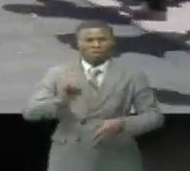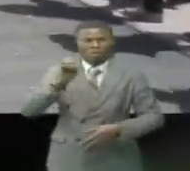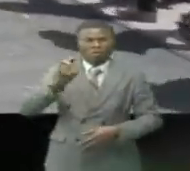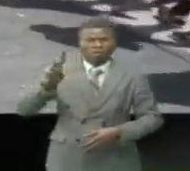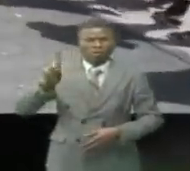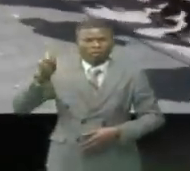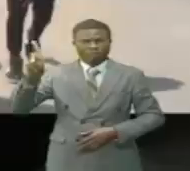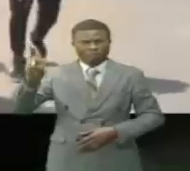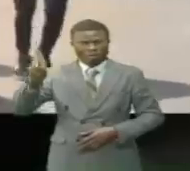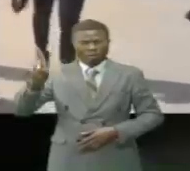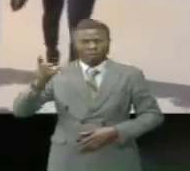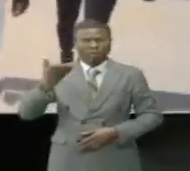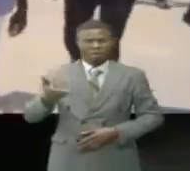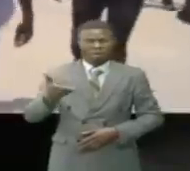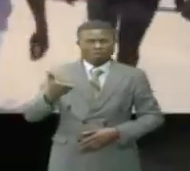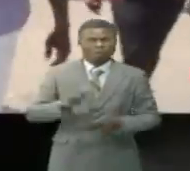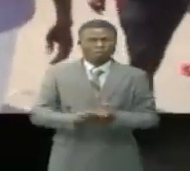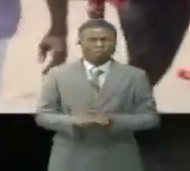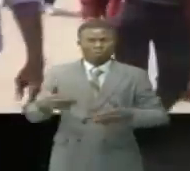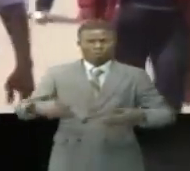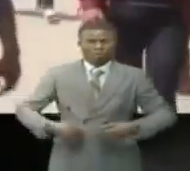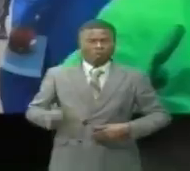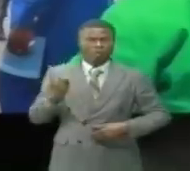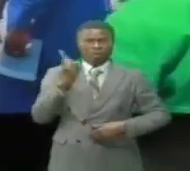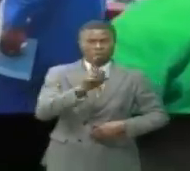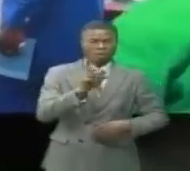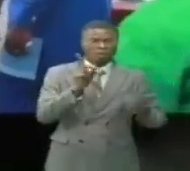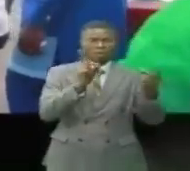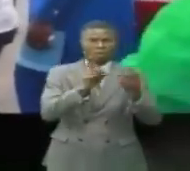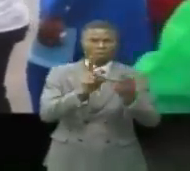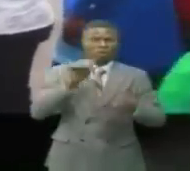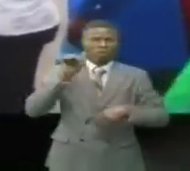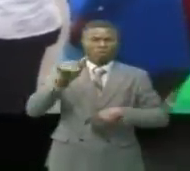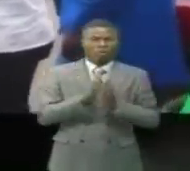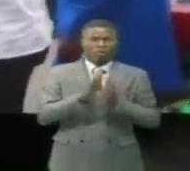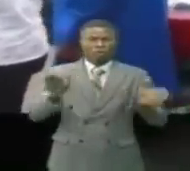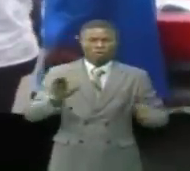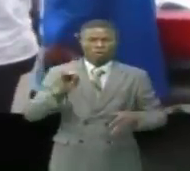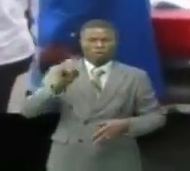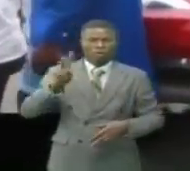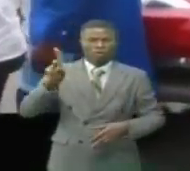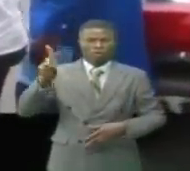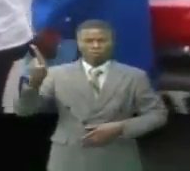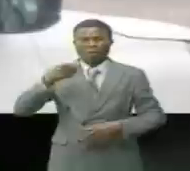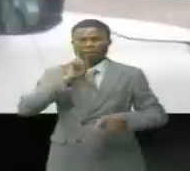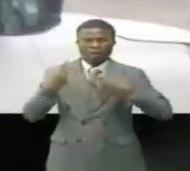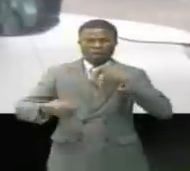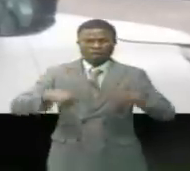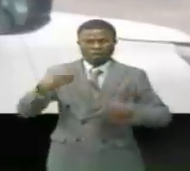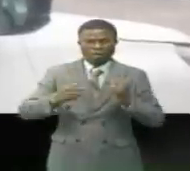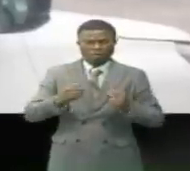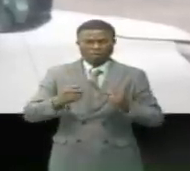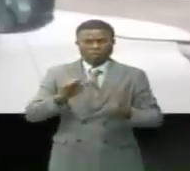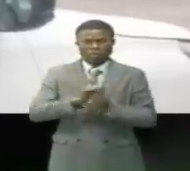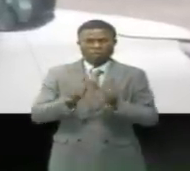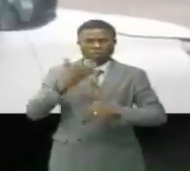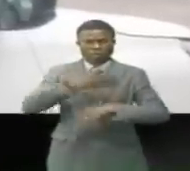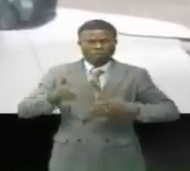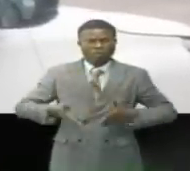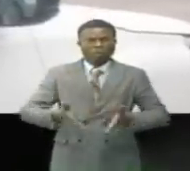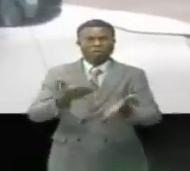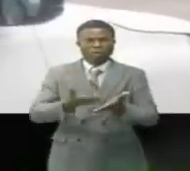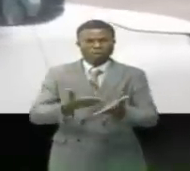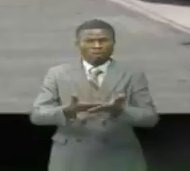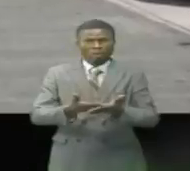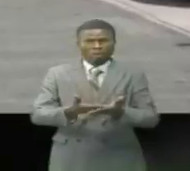voirie et drainage OVD, ces jeunes sont allés rencontrer son directeur général. Une discussion approfondie sur l'infrastructure routière